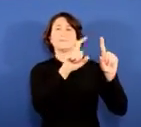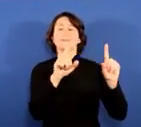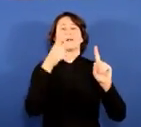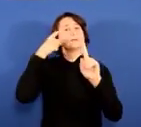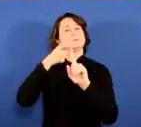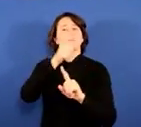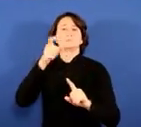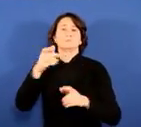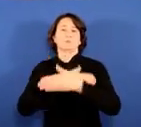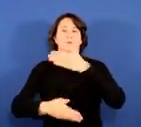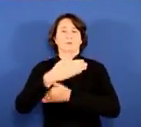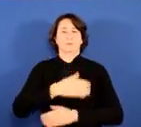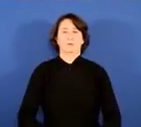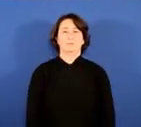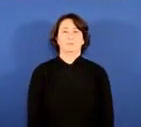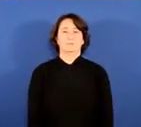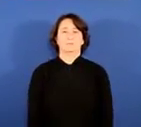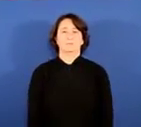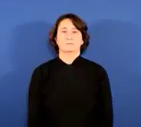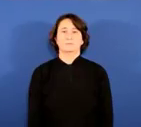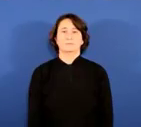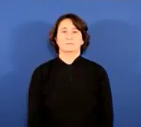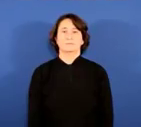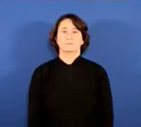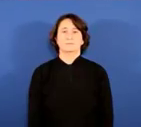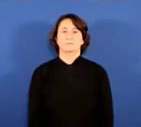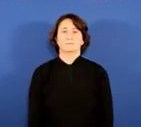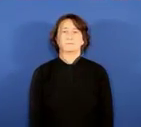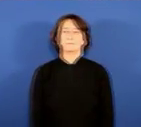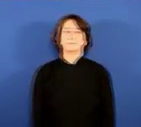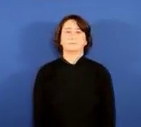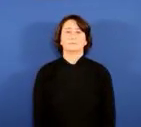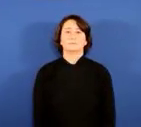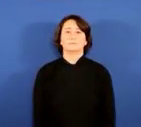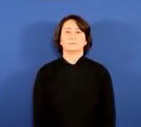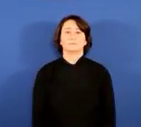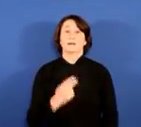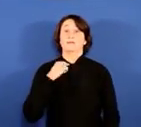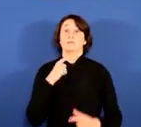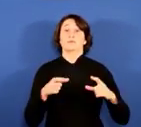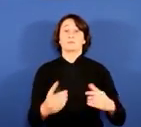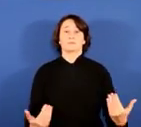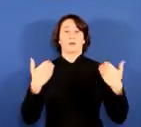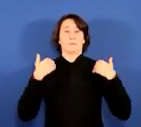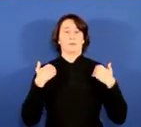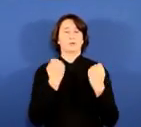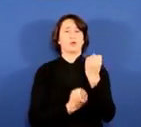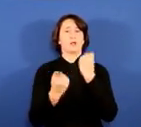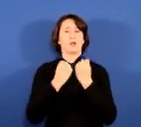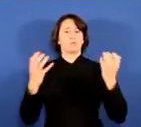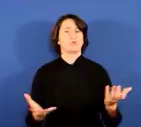desgaitasuna duten pertsona gehiagori laguntzeko. Kultura sailak eta Ereñoko udalak akordioa sinatu dute Ereño-Sargo